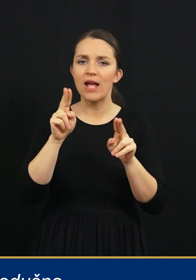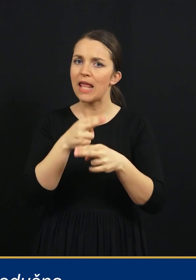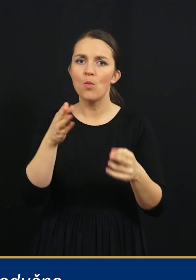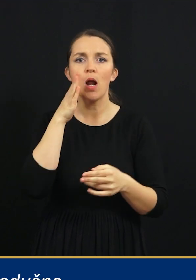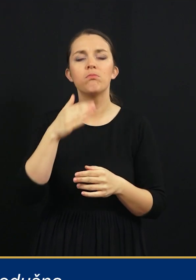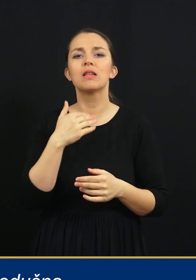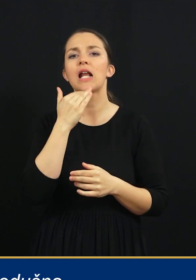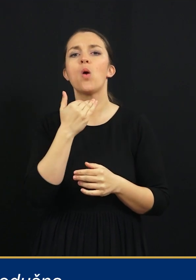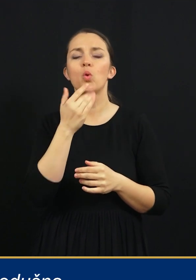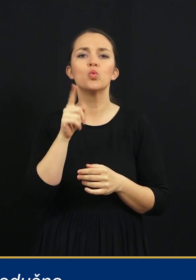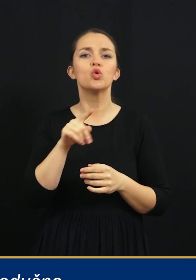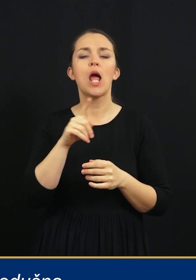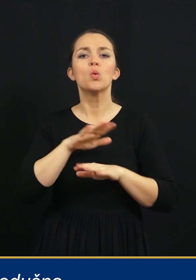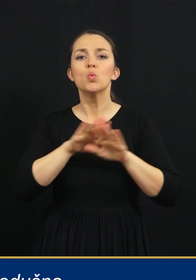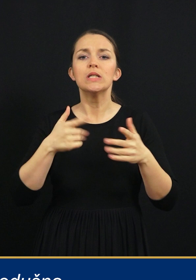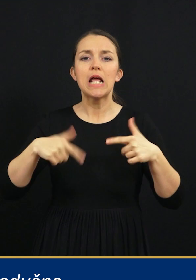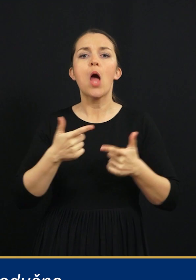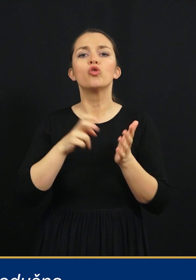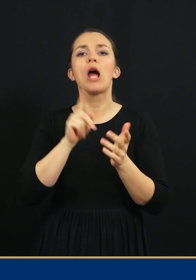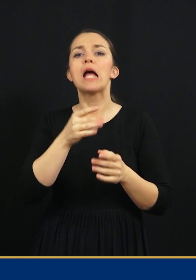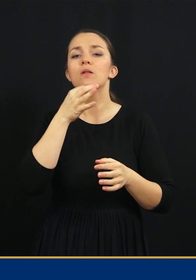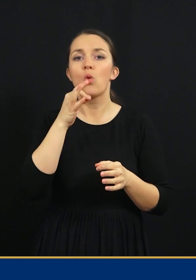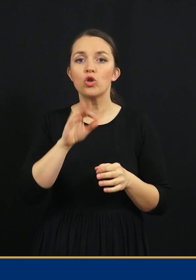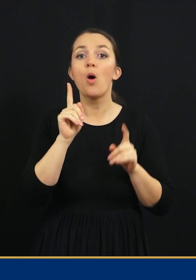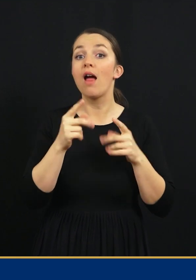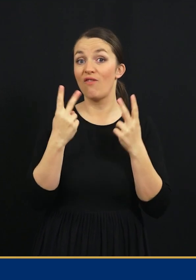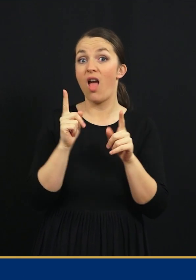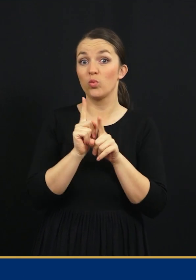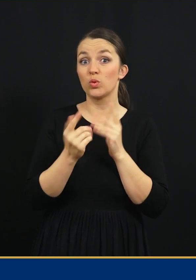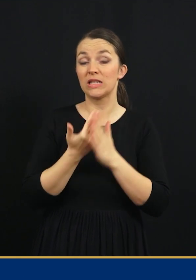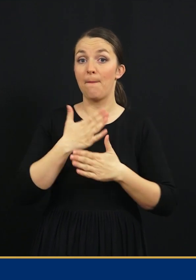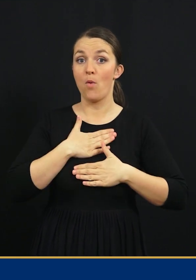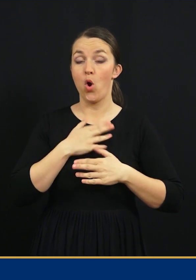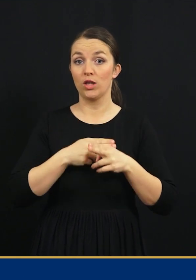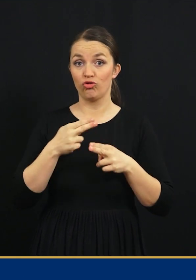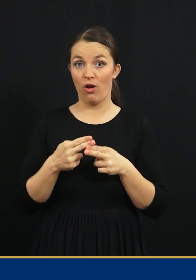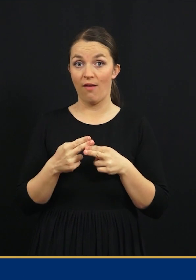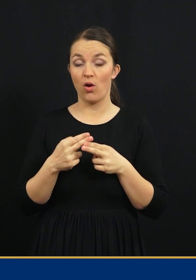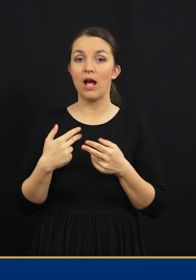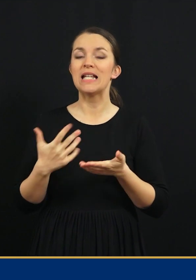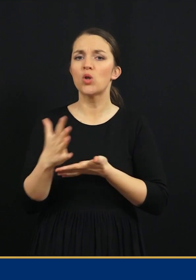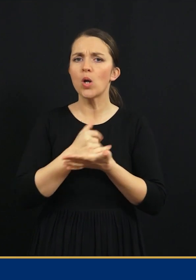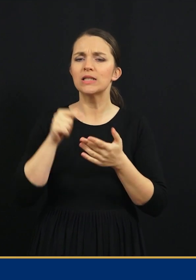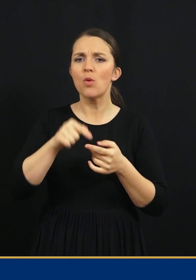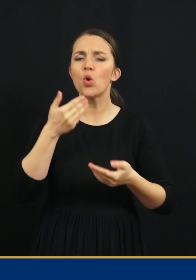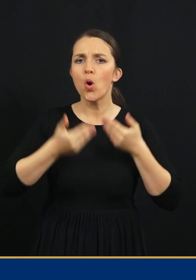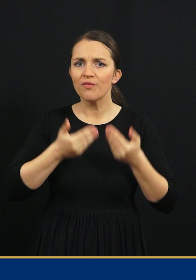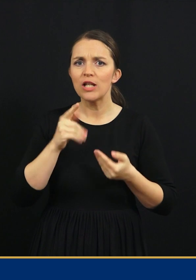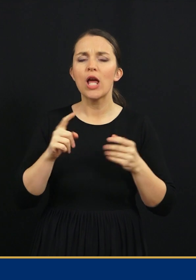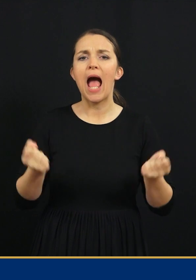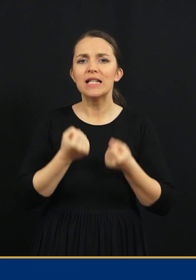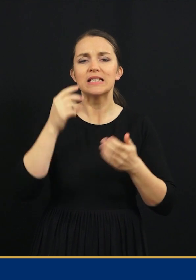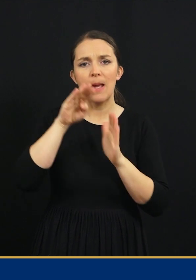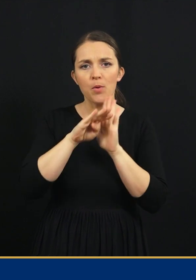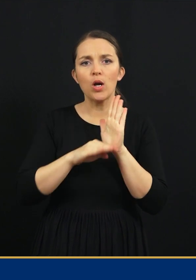biti ravnodušna in vsi lahko še kaj izboljšamo, kar velja tudi za mojo državo. Izkoristimo to konferenco in